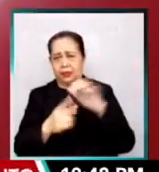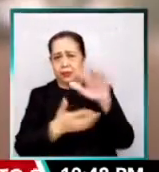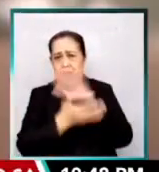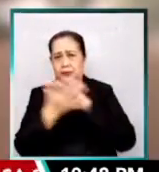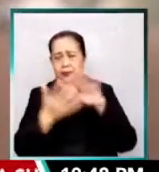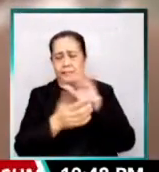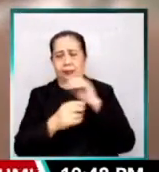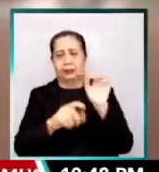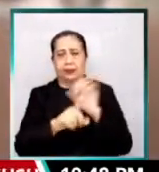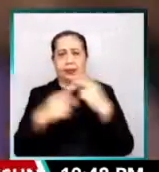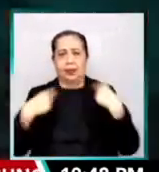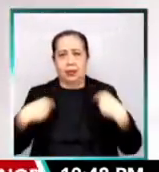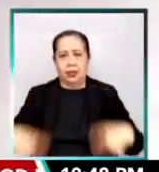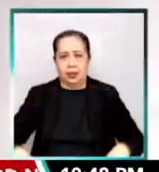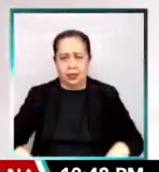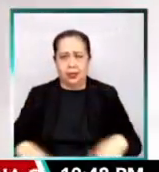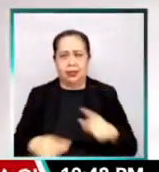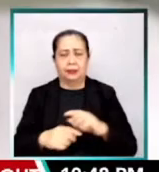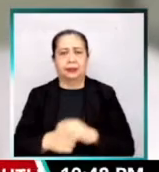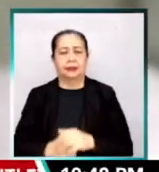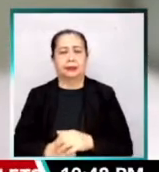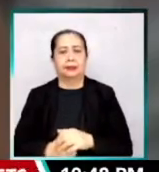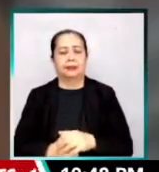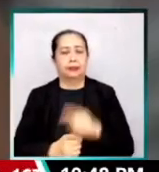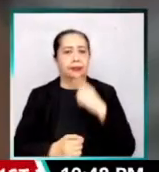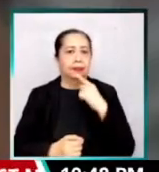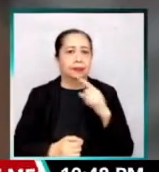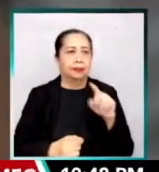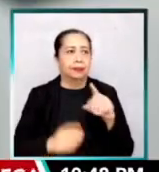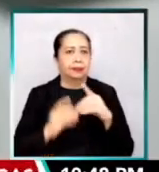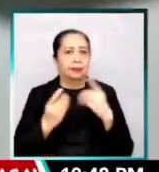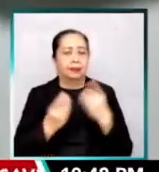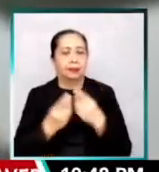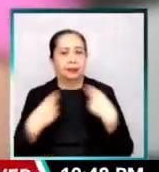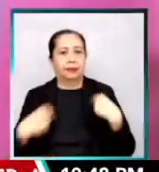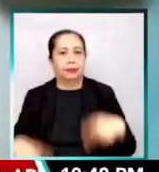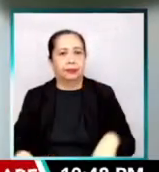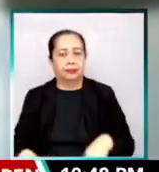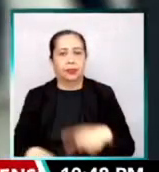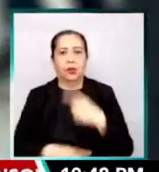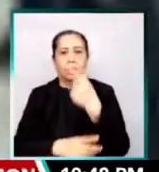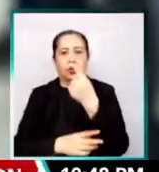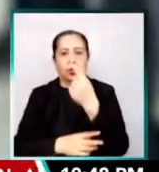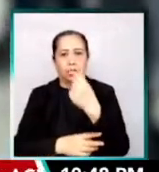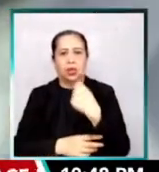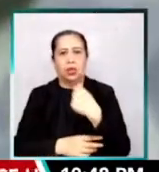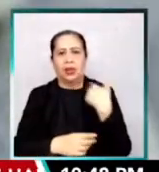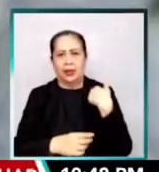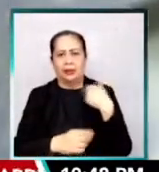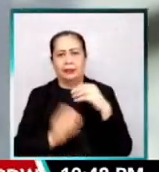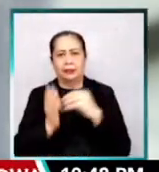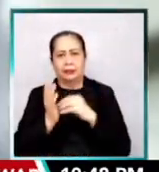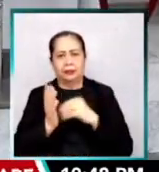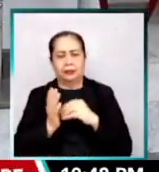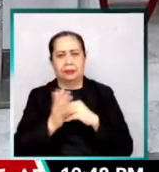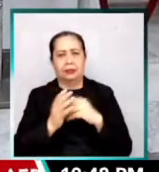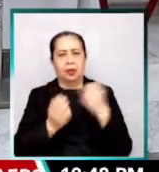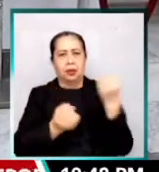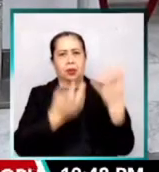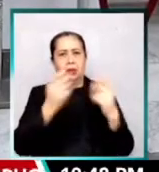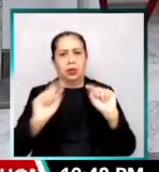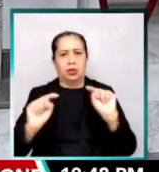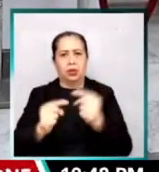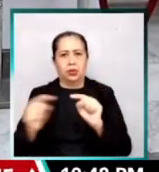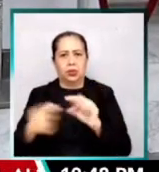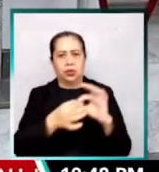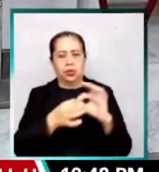health. Magpapaputok nito. Ayon sa Department of Health, 20 na ang naitalang kaso ng fireworks-related injury matapos